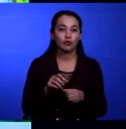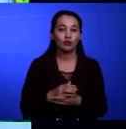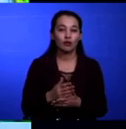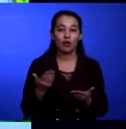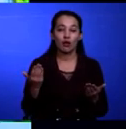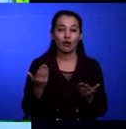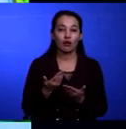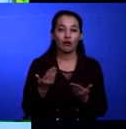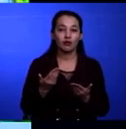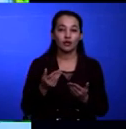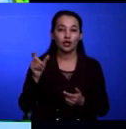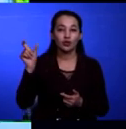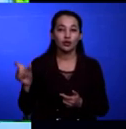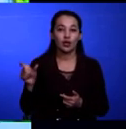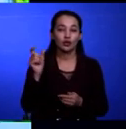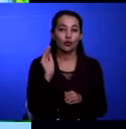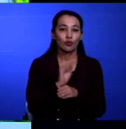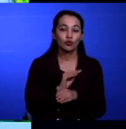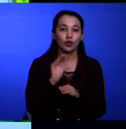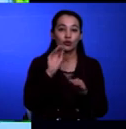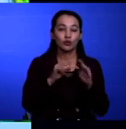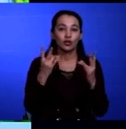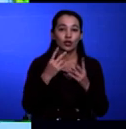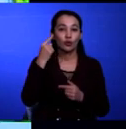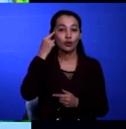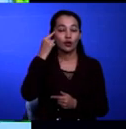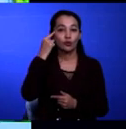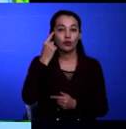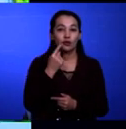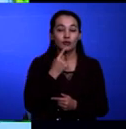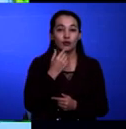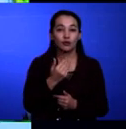shaxs qo'shimchasini qo'yamiz? O'ylab ko'ring.